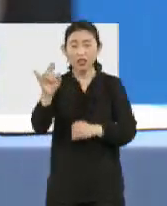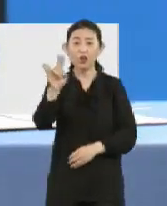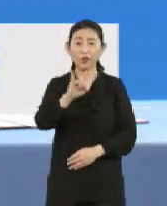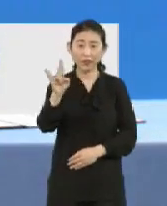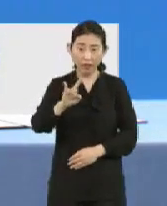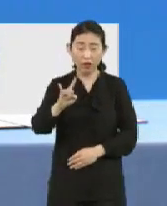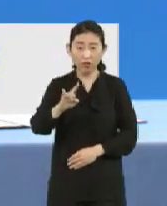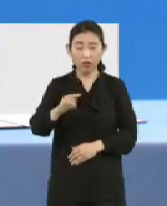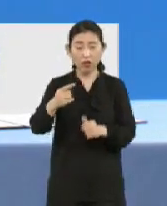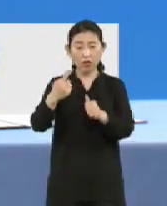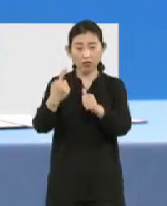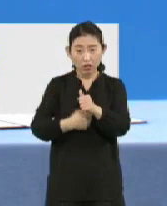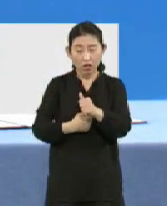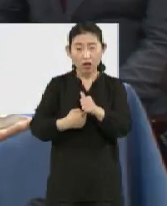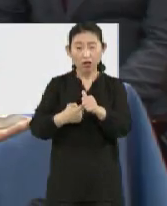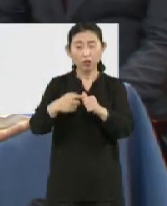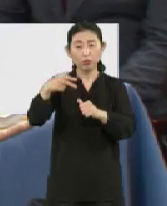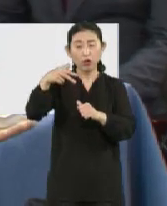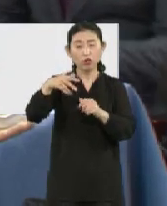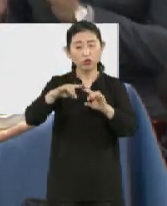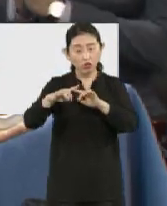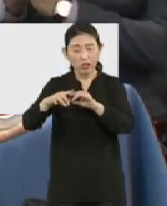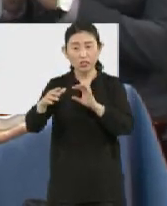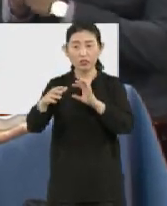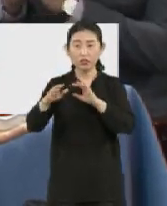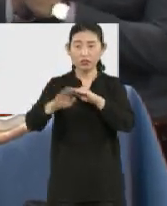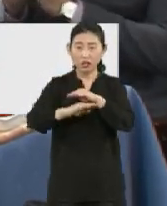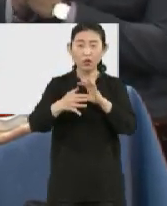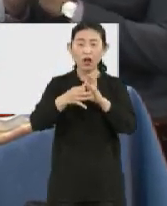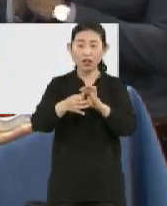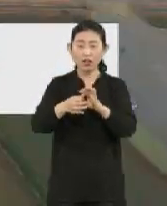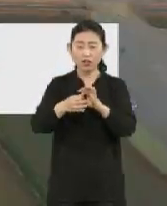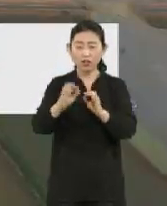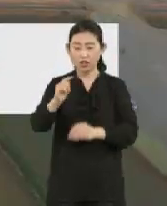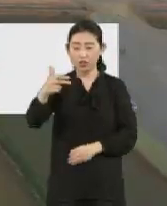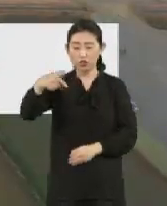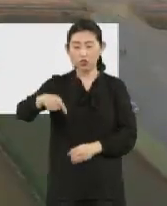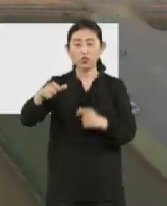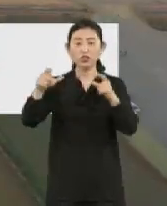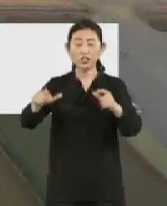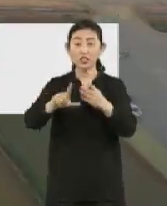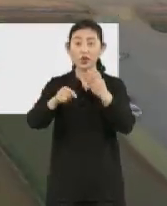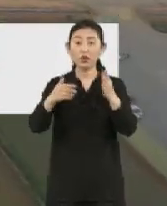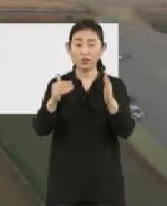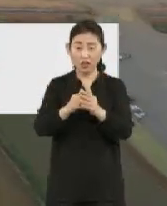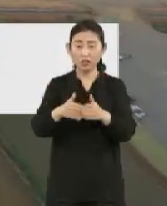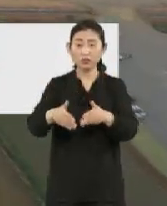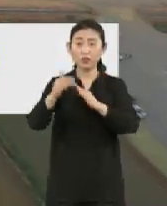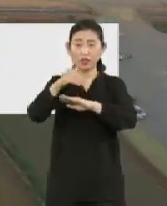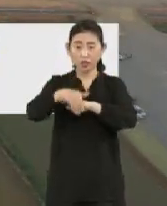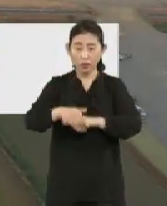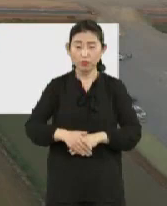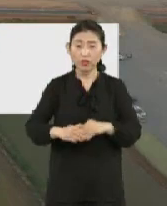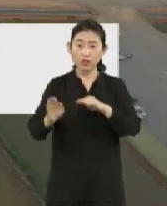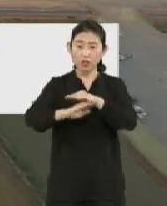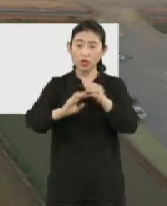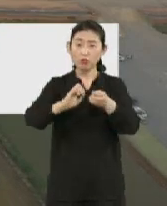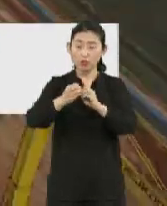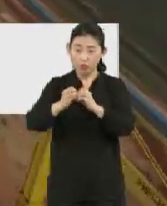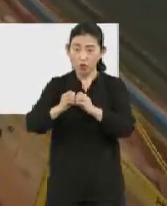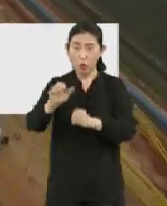친환경 차량 부품 공장을 아산 인주산단에 내년 4월까지 입주하기로 했습니다. 현재 충남은 차량 부품